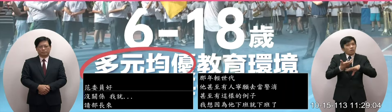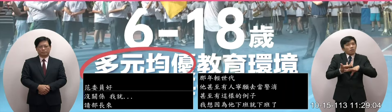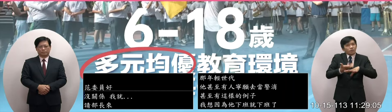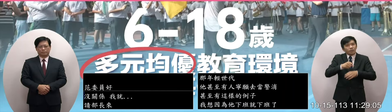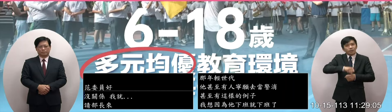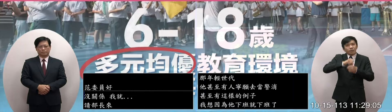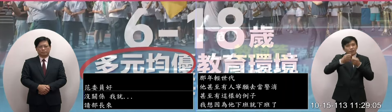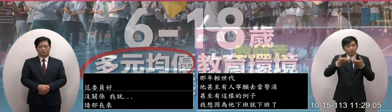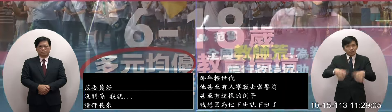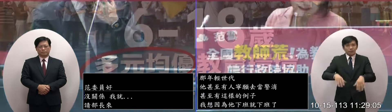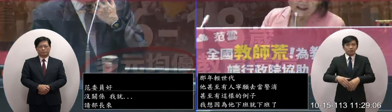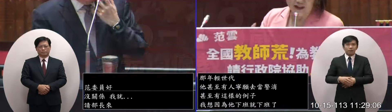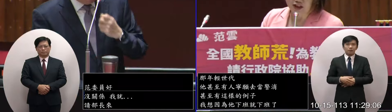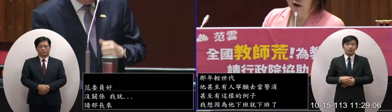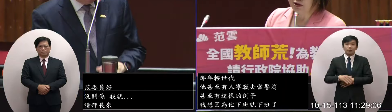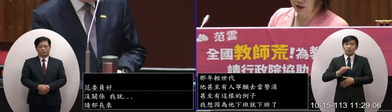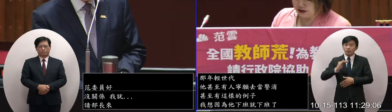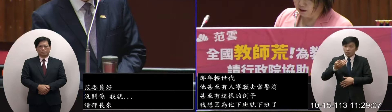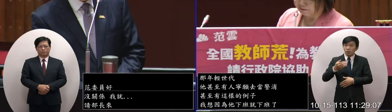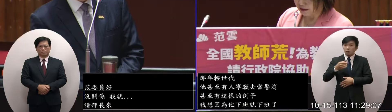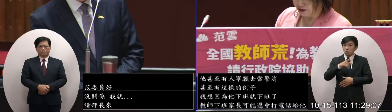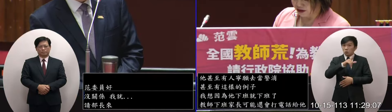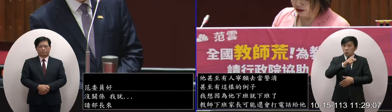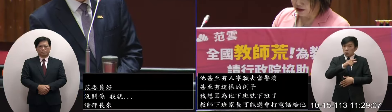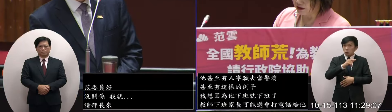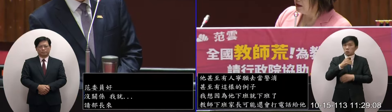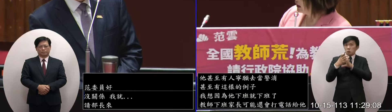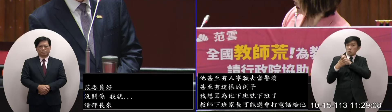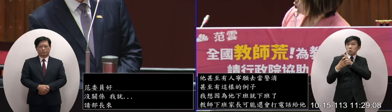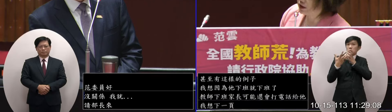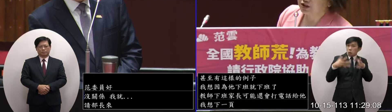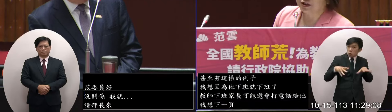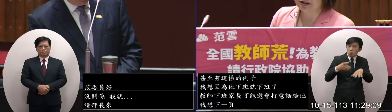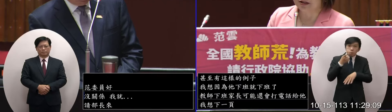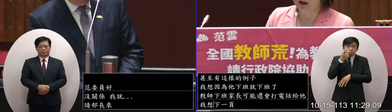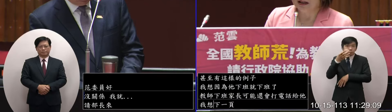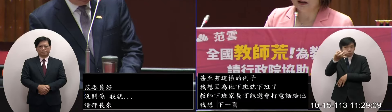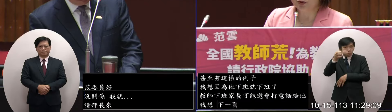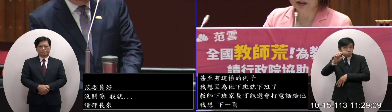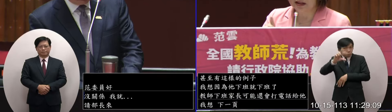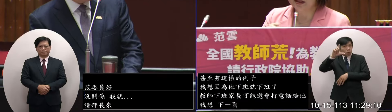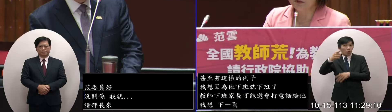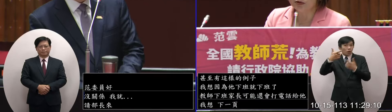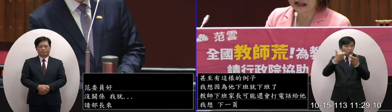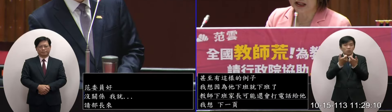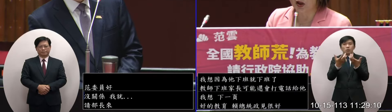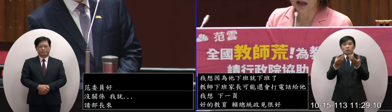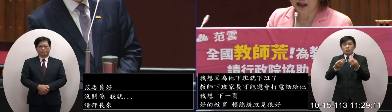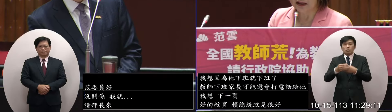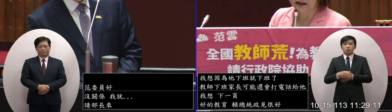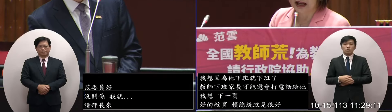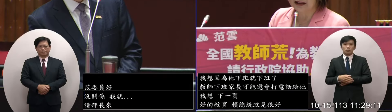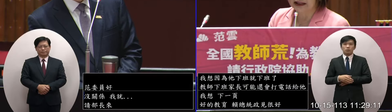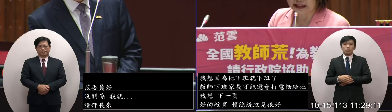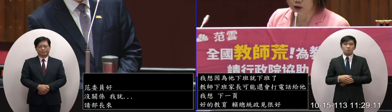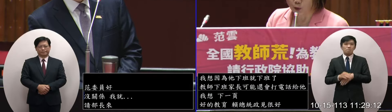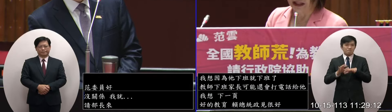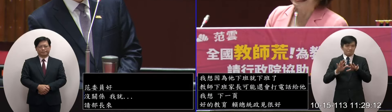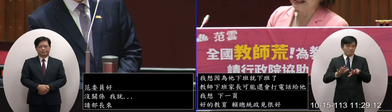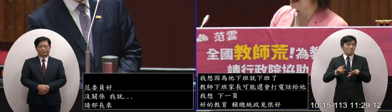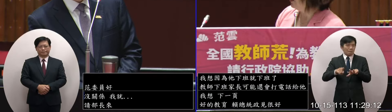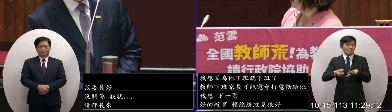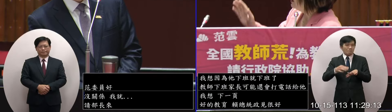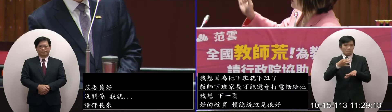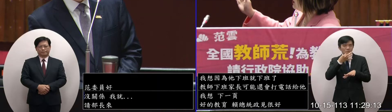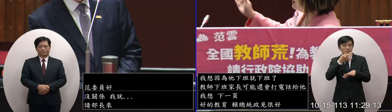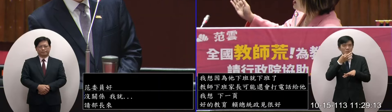可是我们却没有给教师哦实质更多的支持哦。那我觉得这是目前哦很大的一个